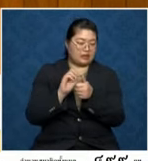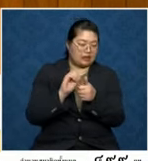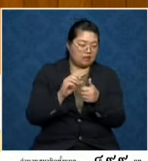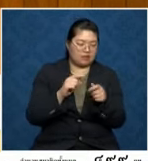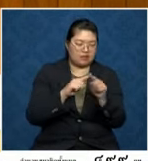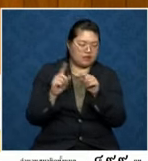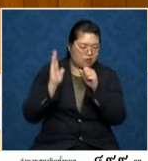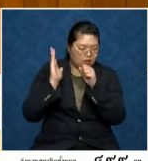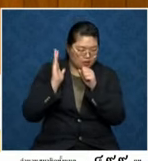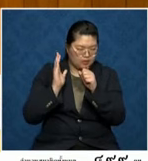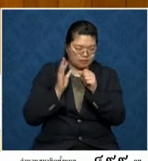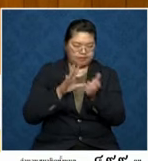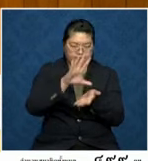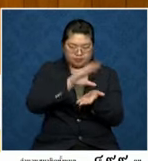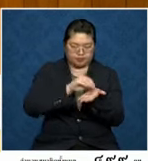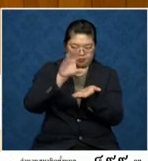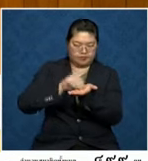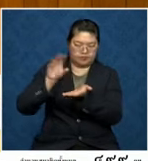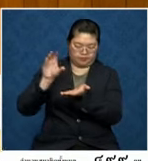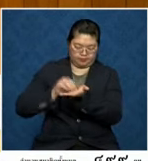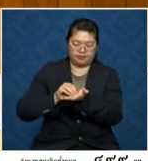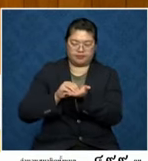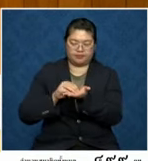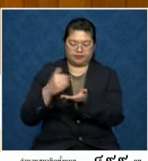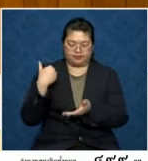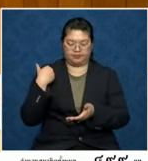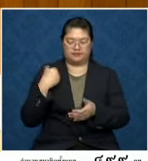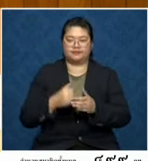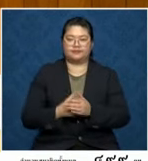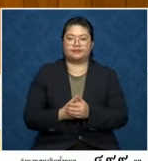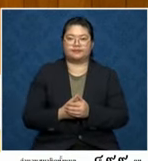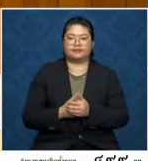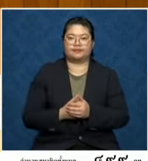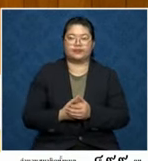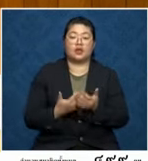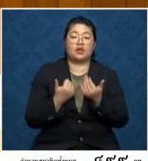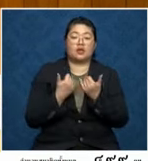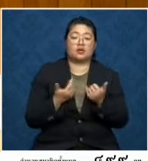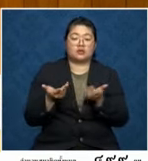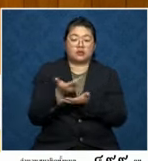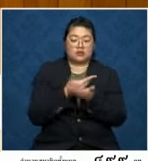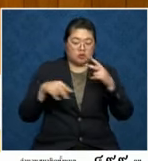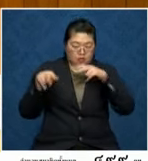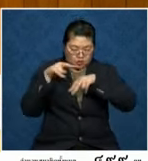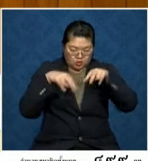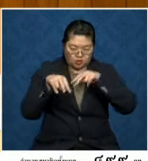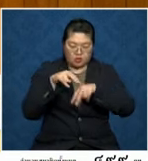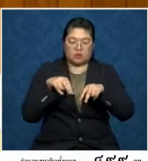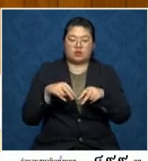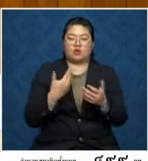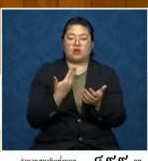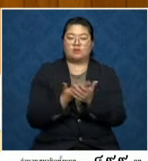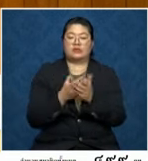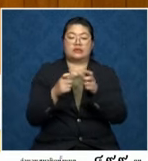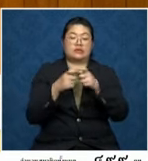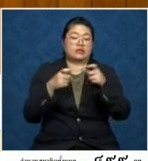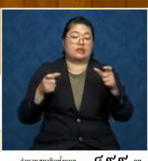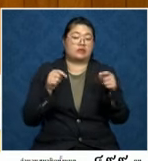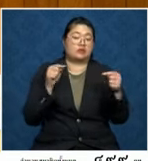ที่กว้างให้อย่างไรก็ตามอยากจะเรียนว่าการตรวจสอบการใช้เช็คในระบ